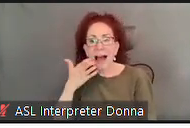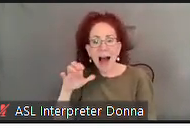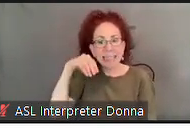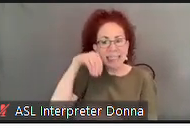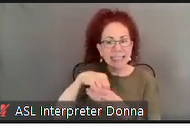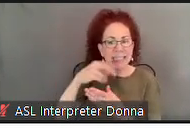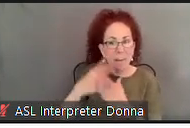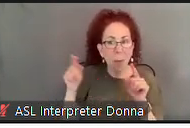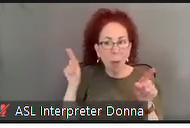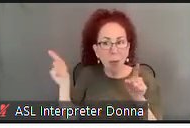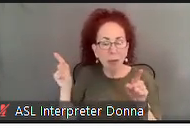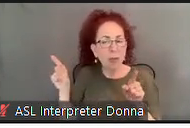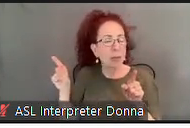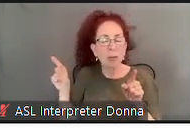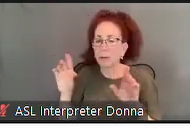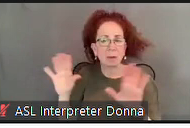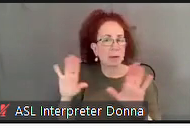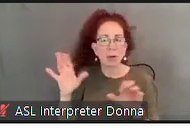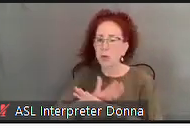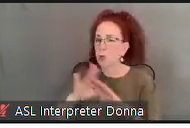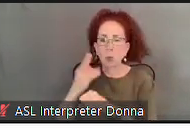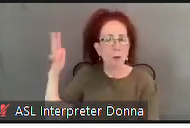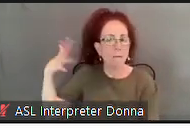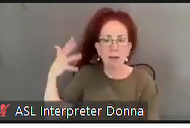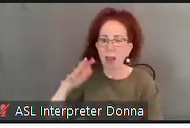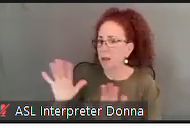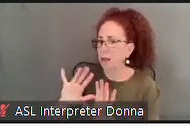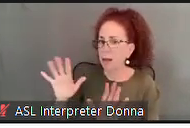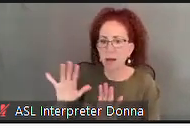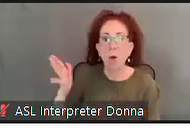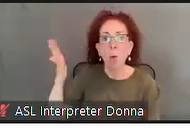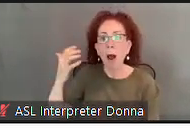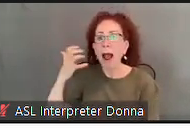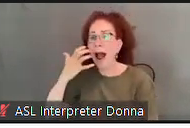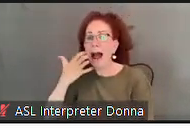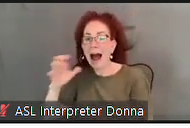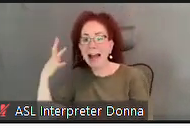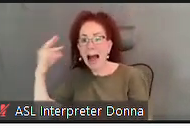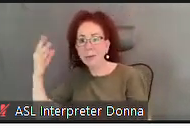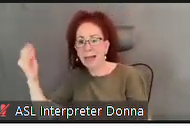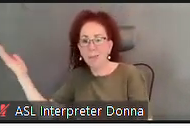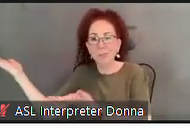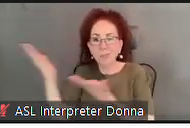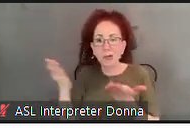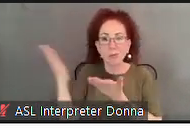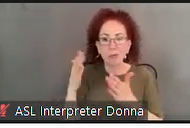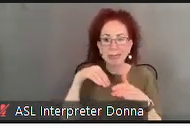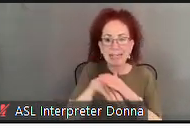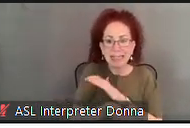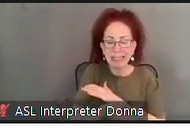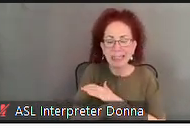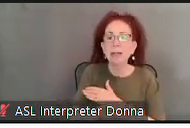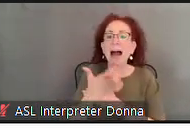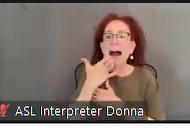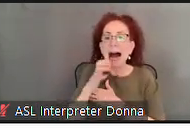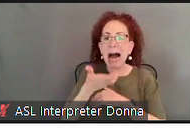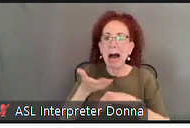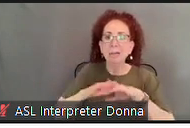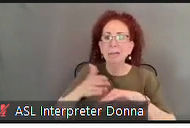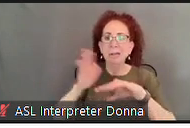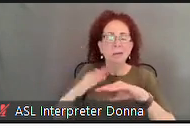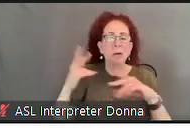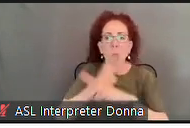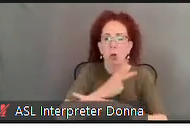那如果说外面的气候是超过90度的，那你就要再考虑了。那你如果用风扇的话呢，你就